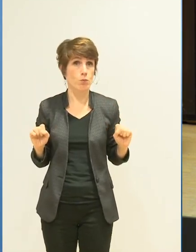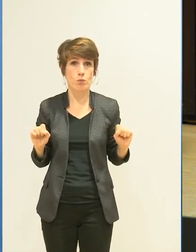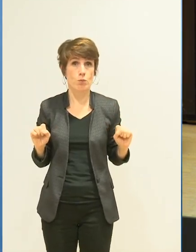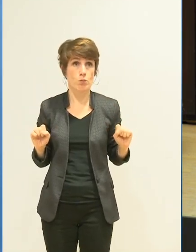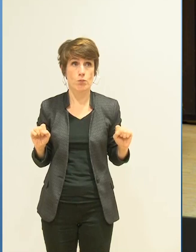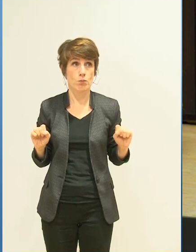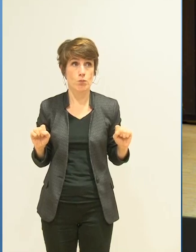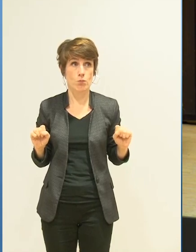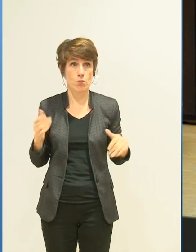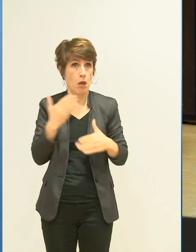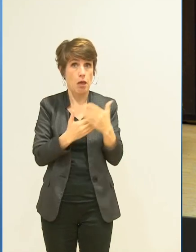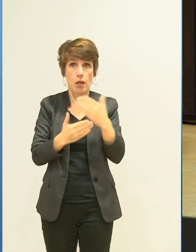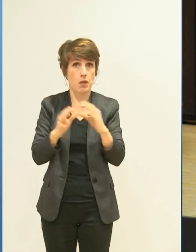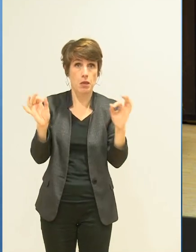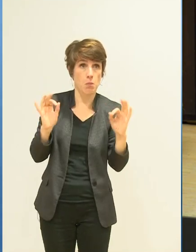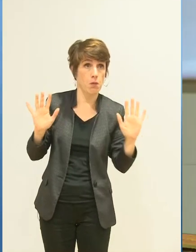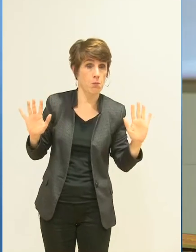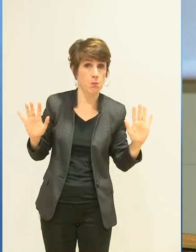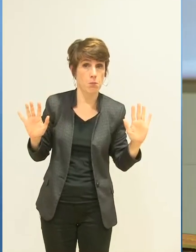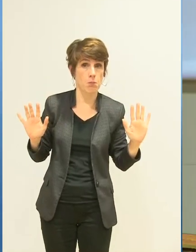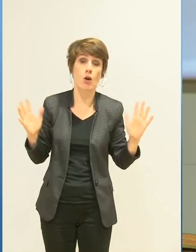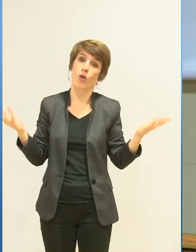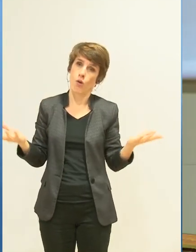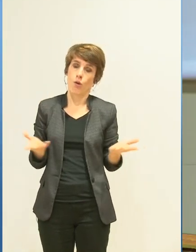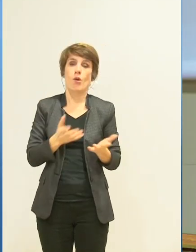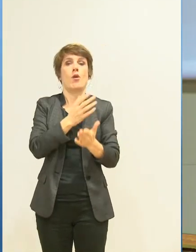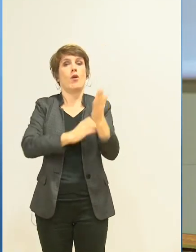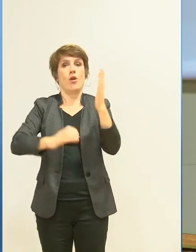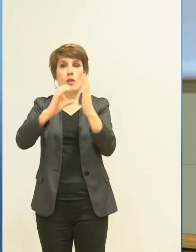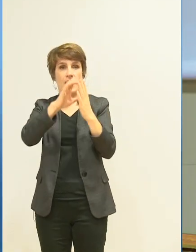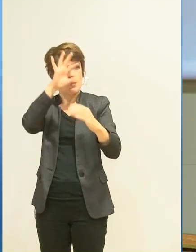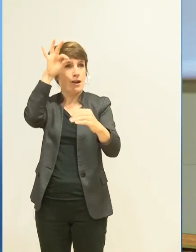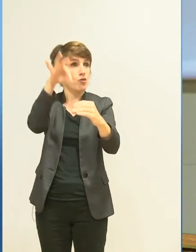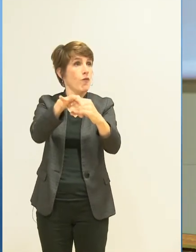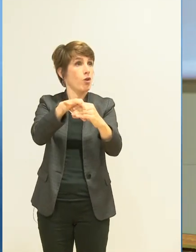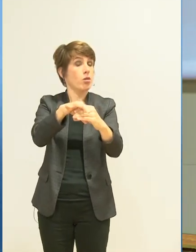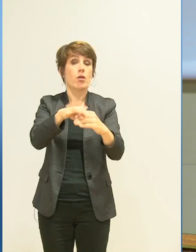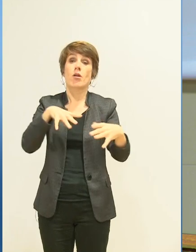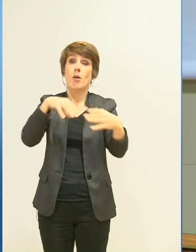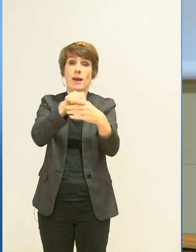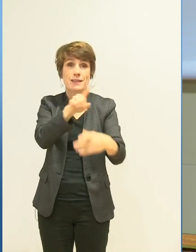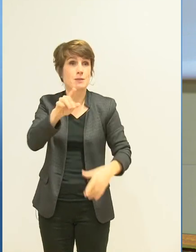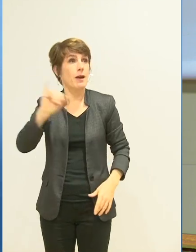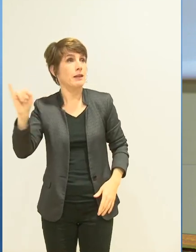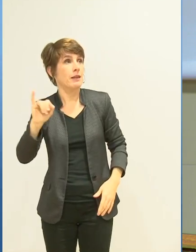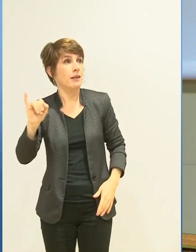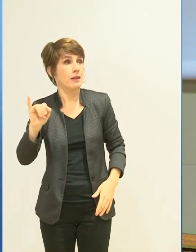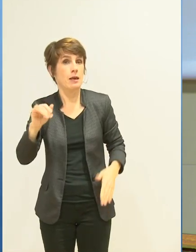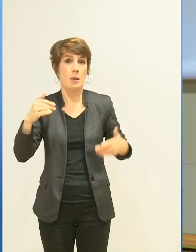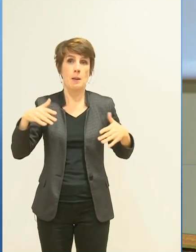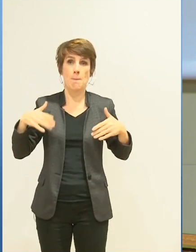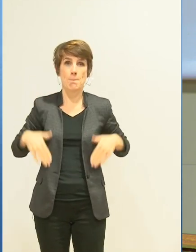pas d'intervention je mets donc cette délibération ou voix qui ne prend pas part au vote qui